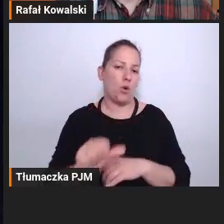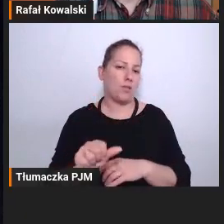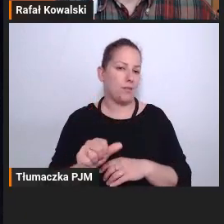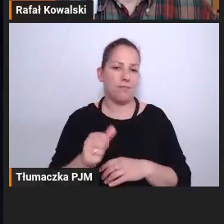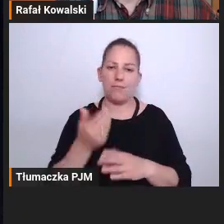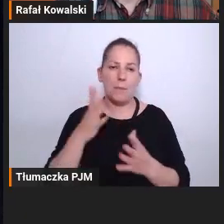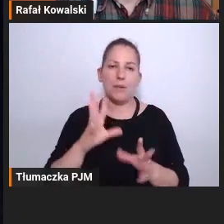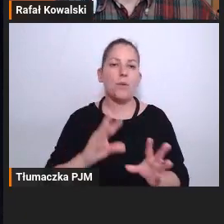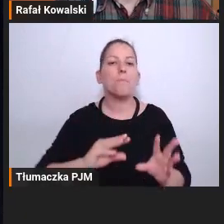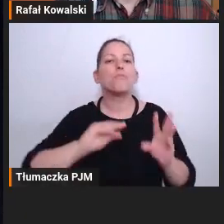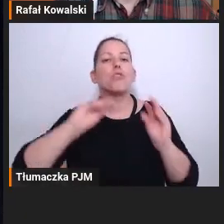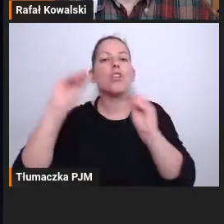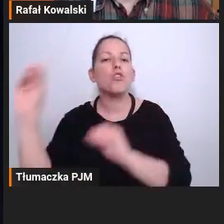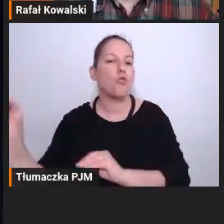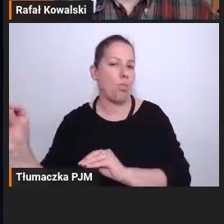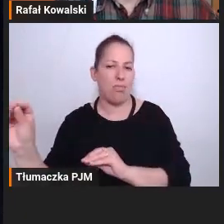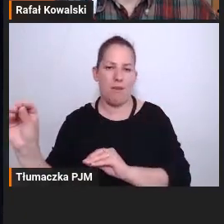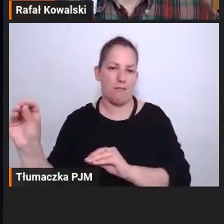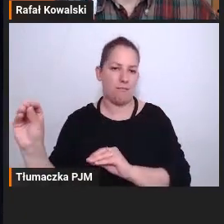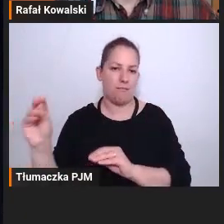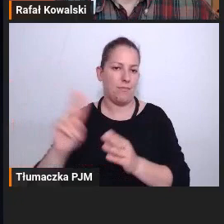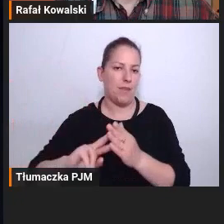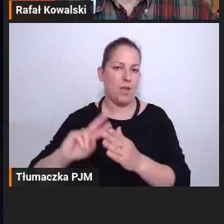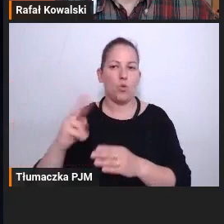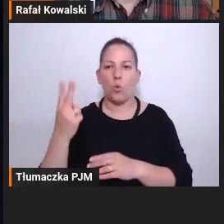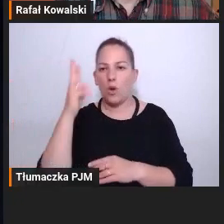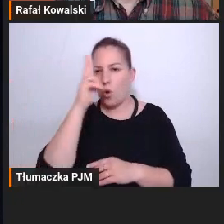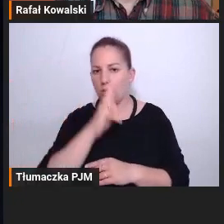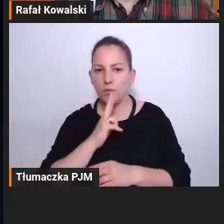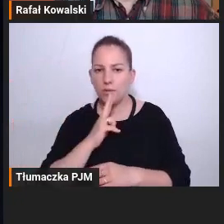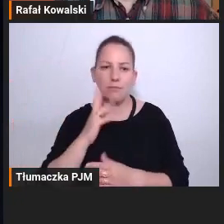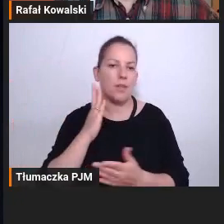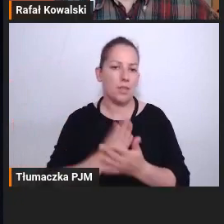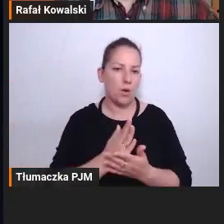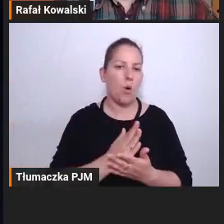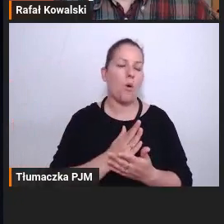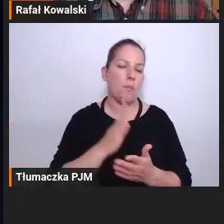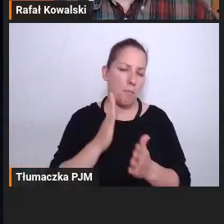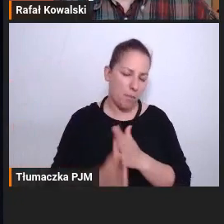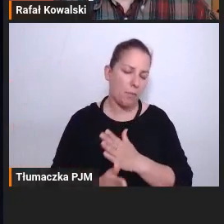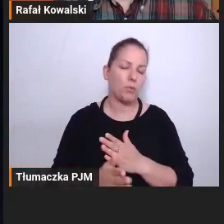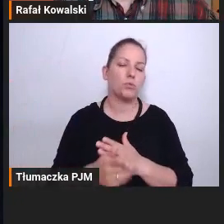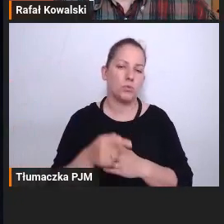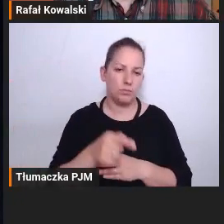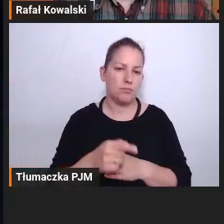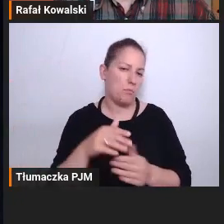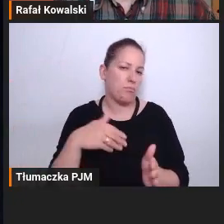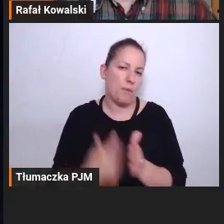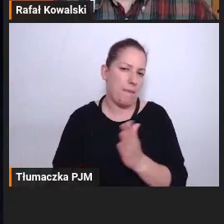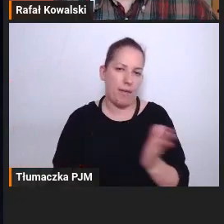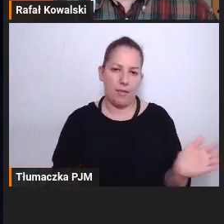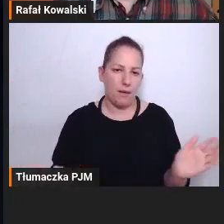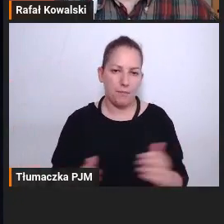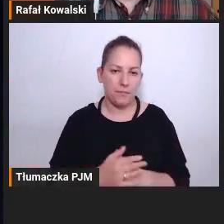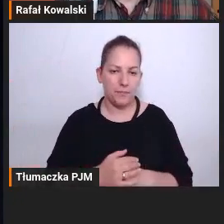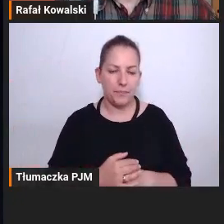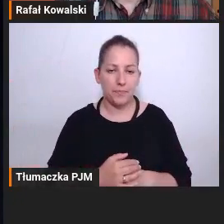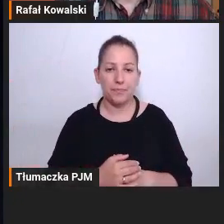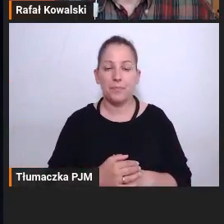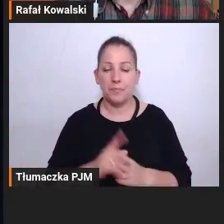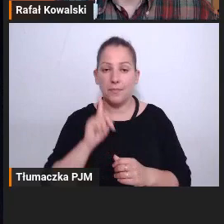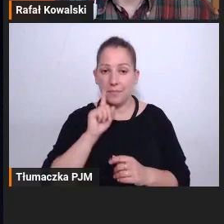zostanie przeniesione na drugiego rodzica, tylko po prostu przepadnie. Więc tak